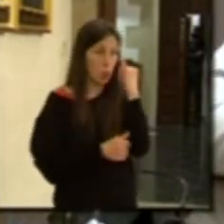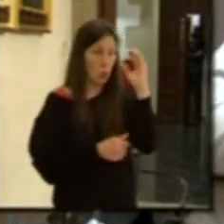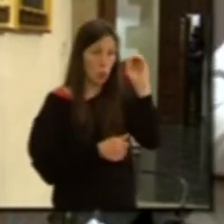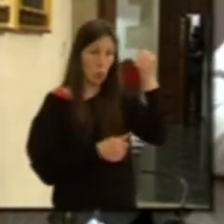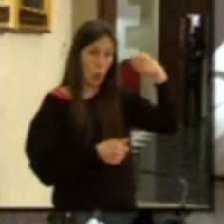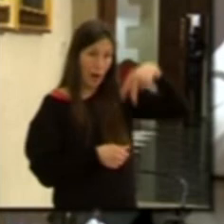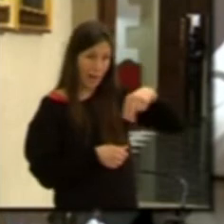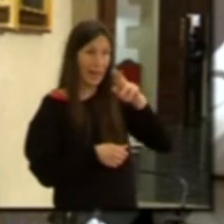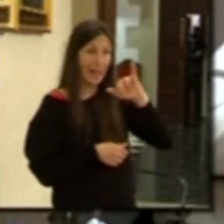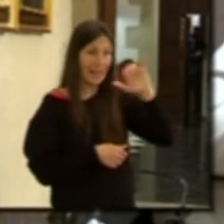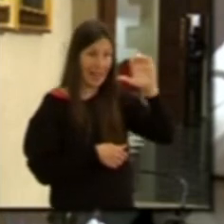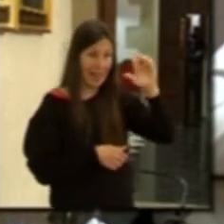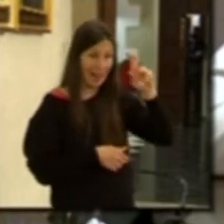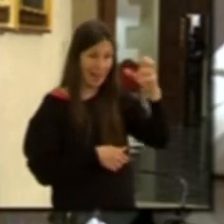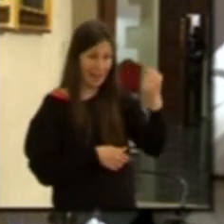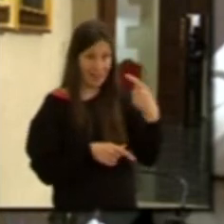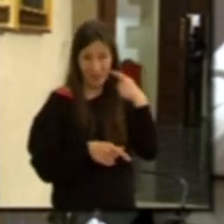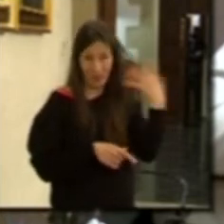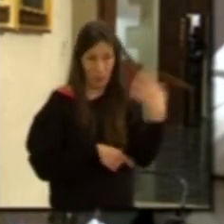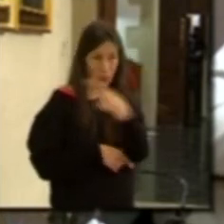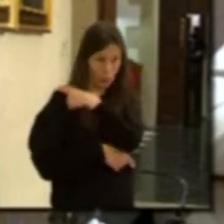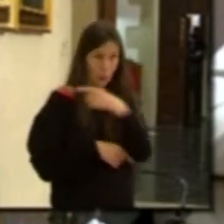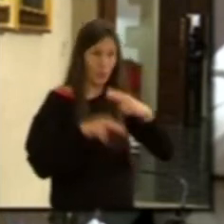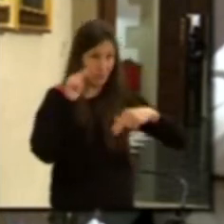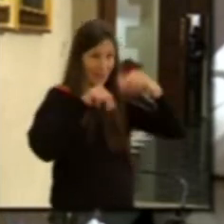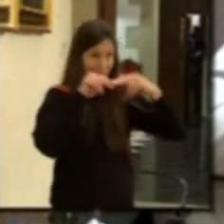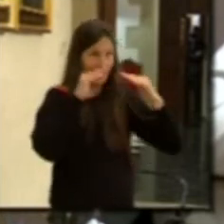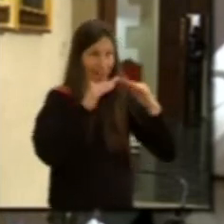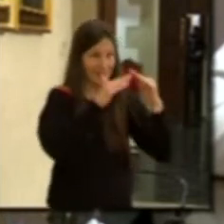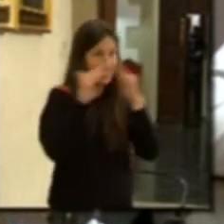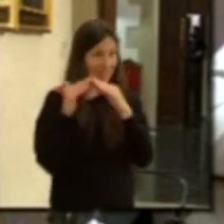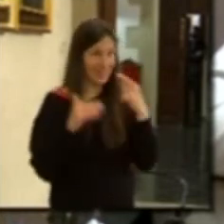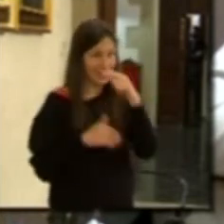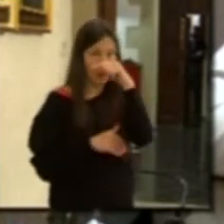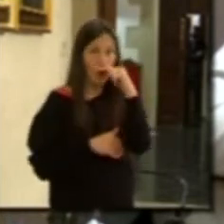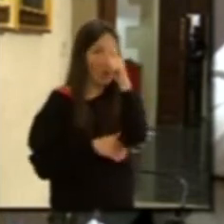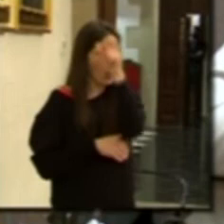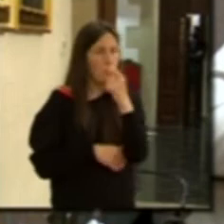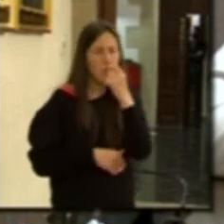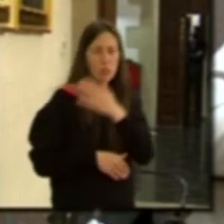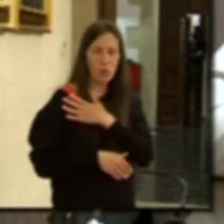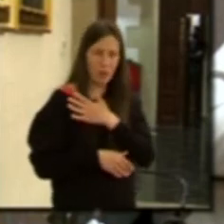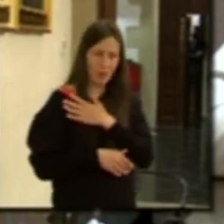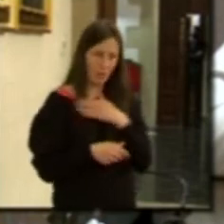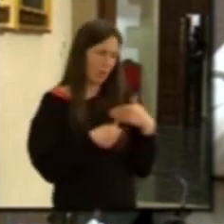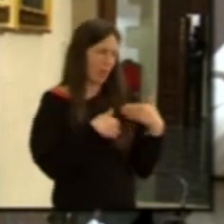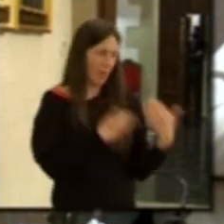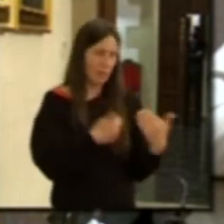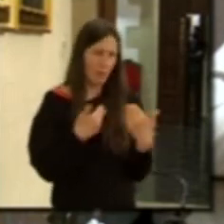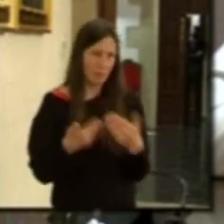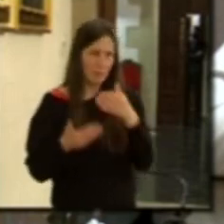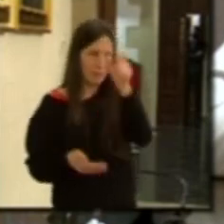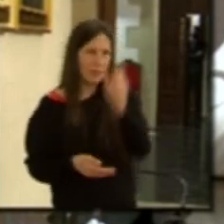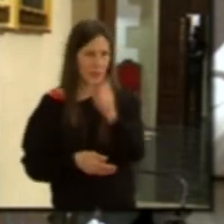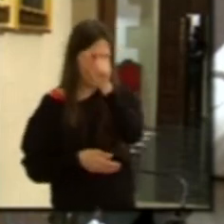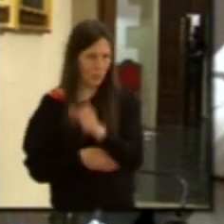que aquí Vic tenim molt conegut doncs, el que sobretot en dèiem les cases d'en Riera, que era una persona doncs, altruista, una persona que es va donar a la societat